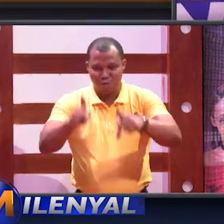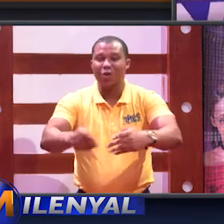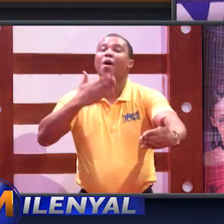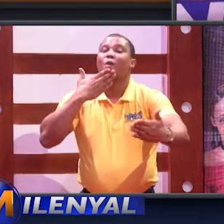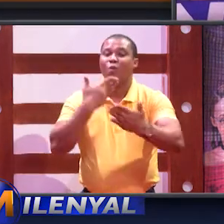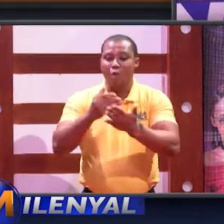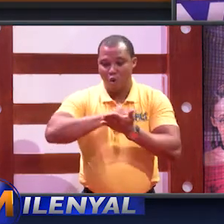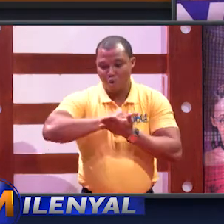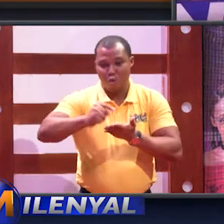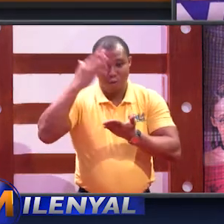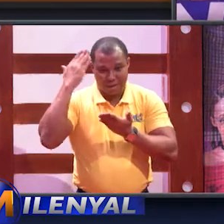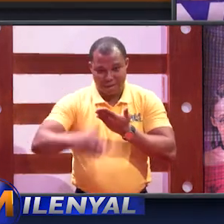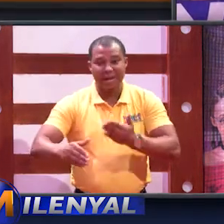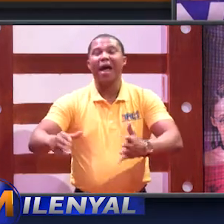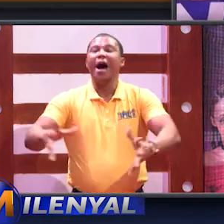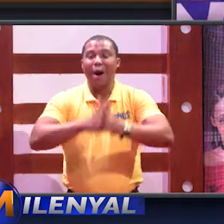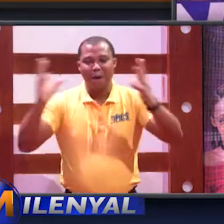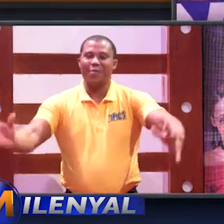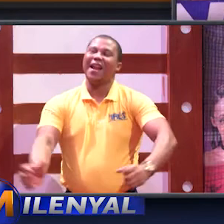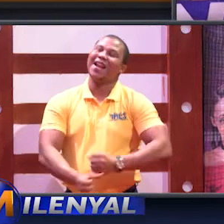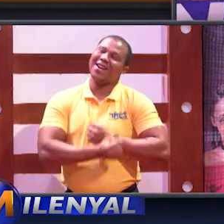bon week-end et puis. En pile, l'amour.